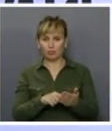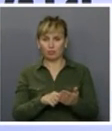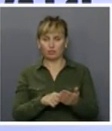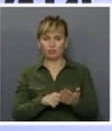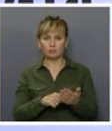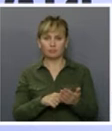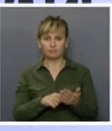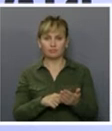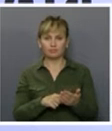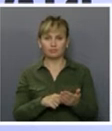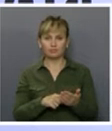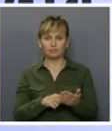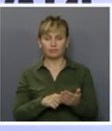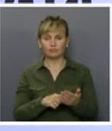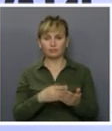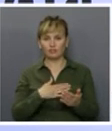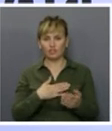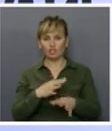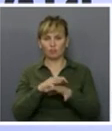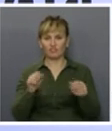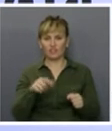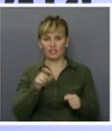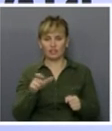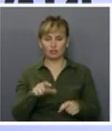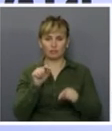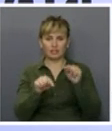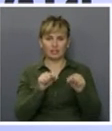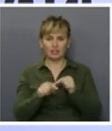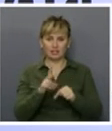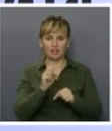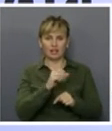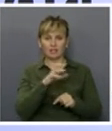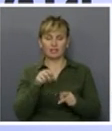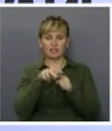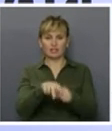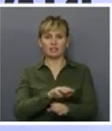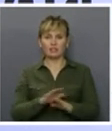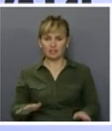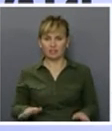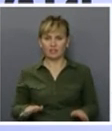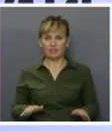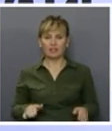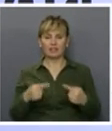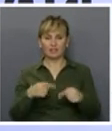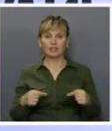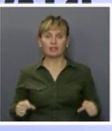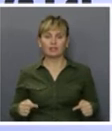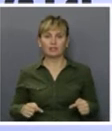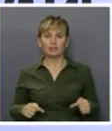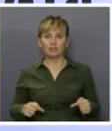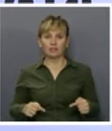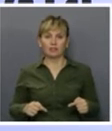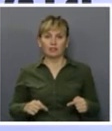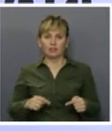навязаны нашими властями для пользования предпринимателей на точках общественной